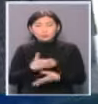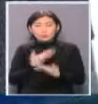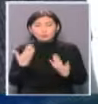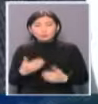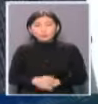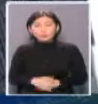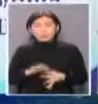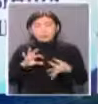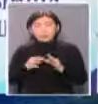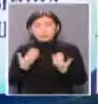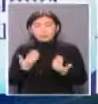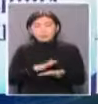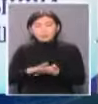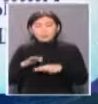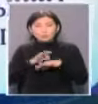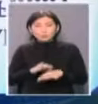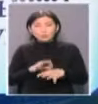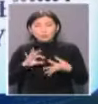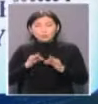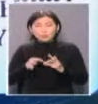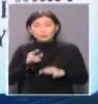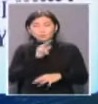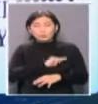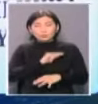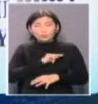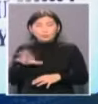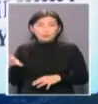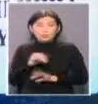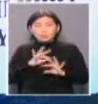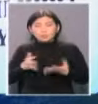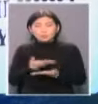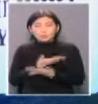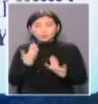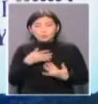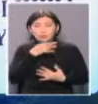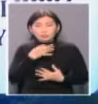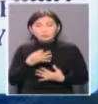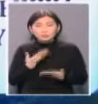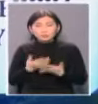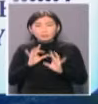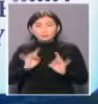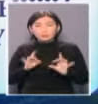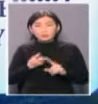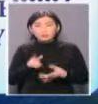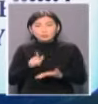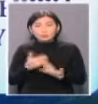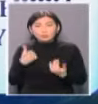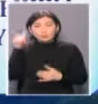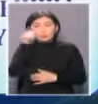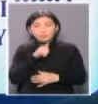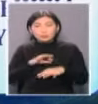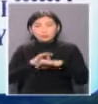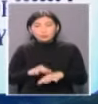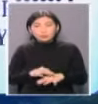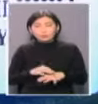кездестірген жоқ. Олимпиаданың таза өтілуі, олимпиадада жұмыстарда келеңсіз жағдайлардың болмауы көп айтылады ғой. Осы мақсатта биылғы жылғы олимпиаданың